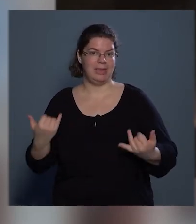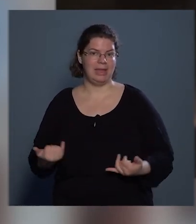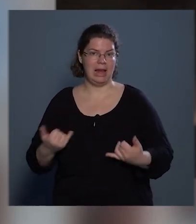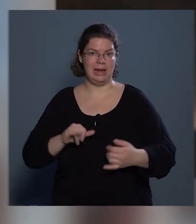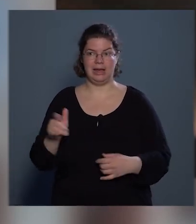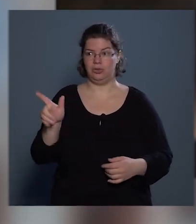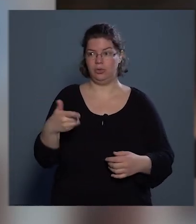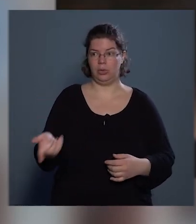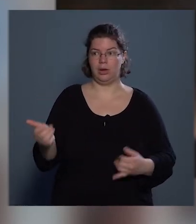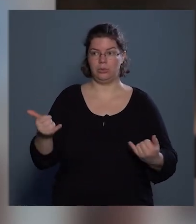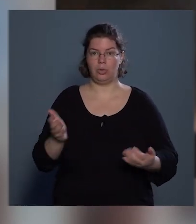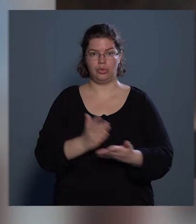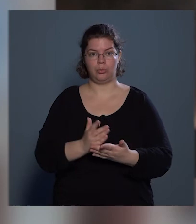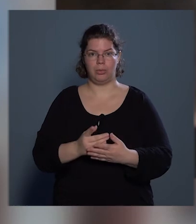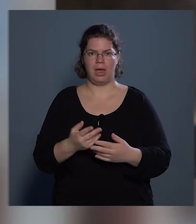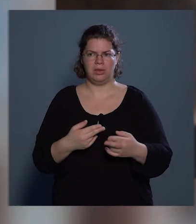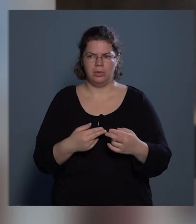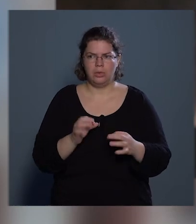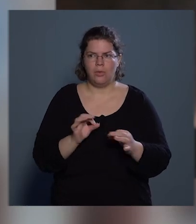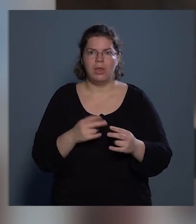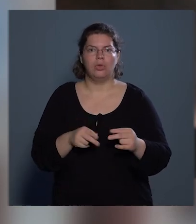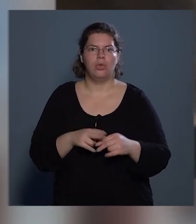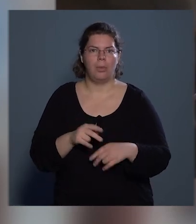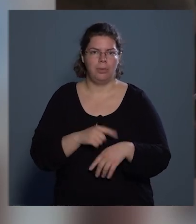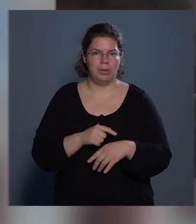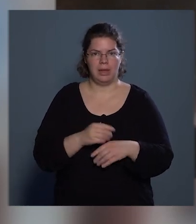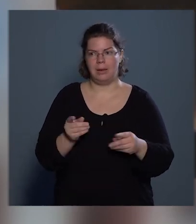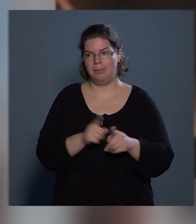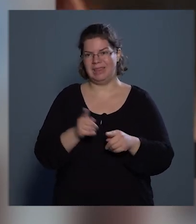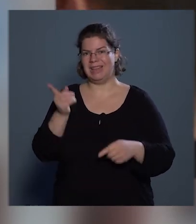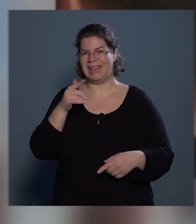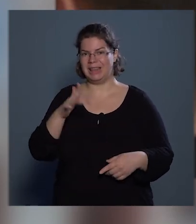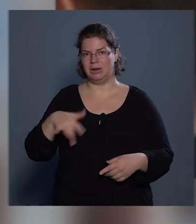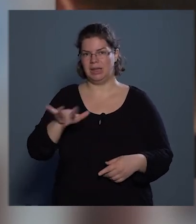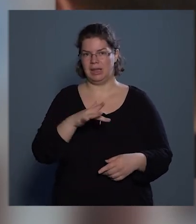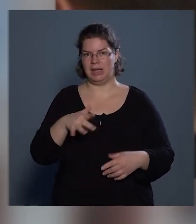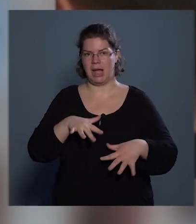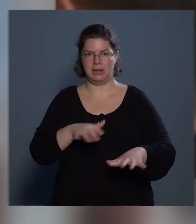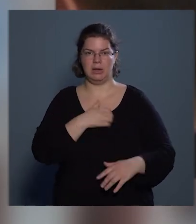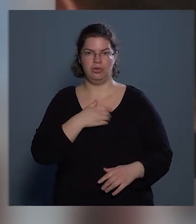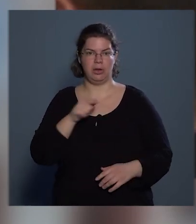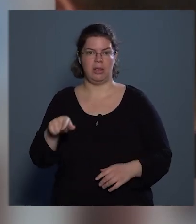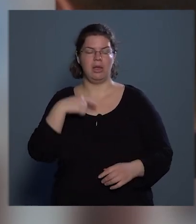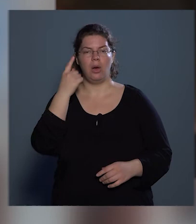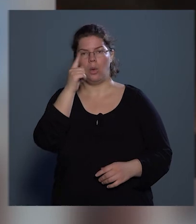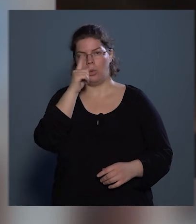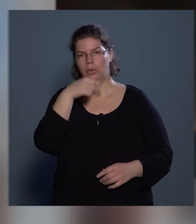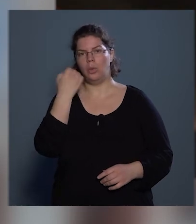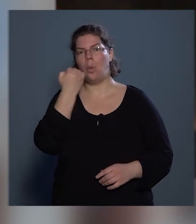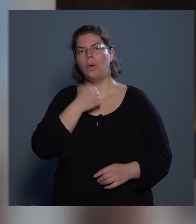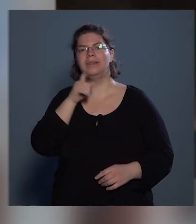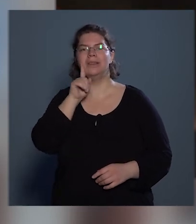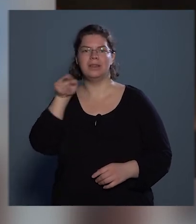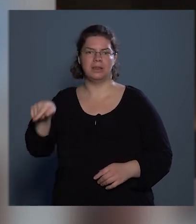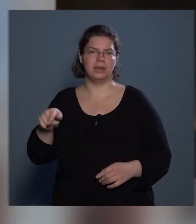üres, most már jóval több ideje, mint a Tátratéri általános iskola. Ez pedig az Ónodi általános iskola, vagy